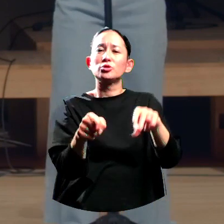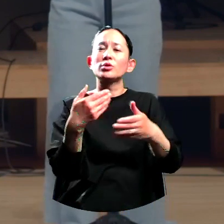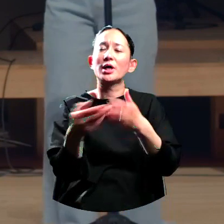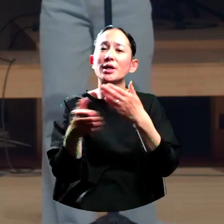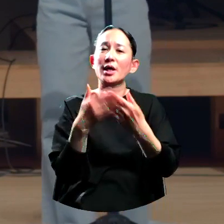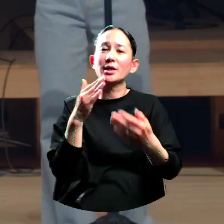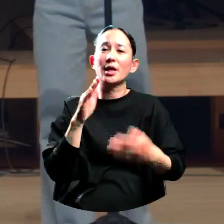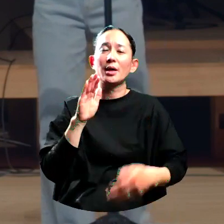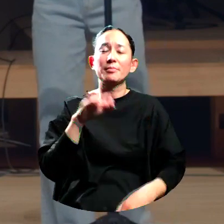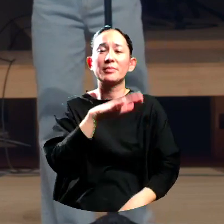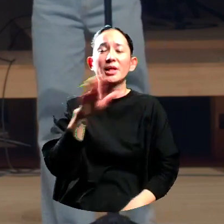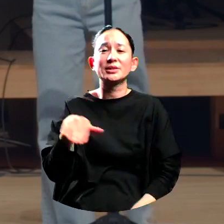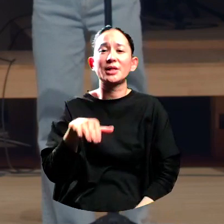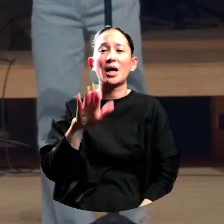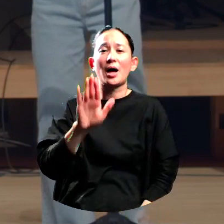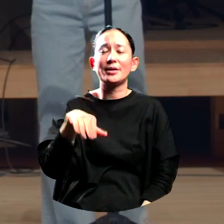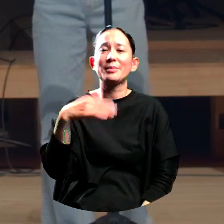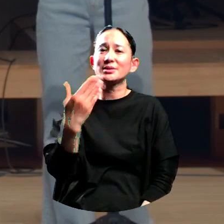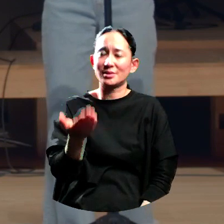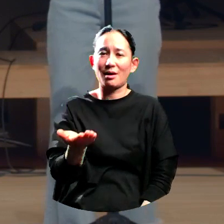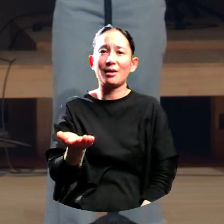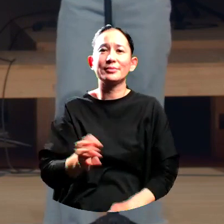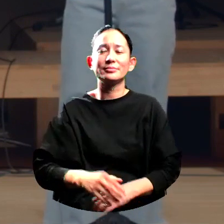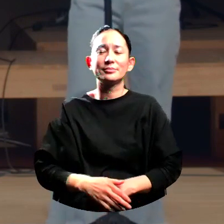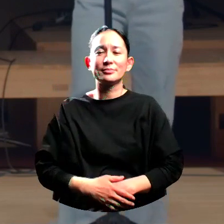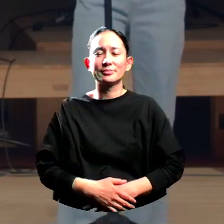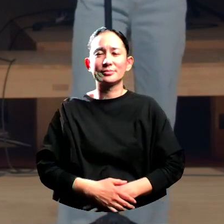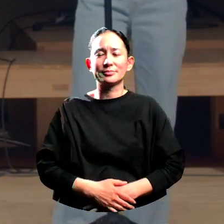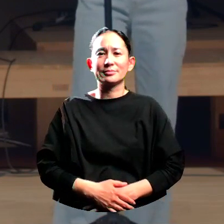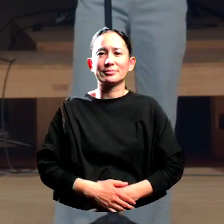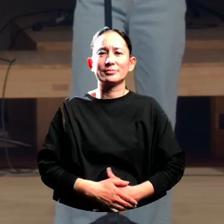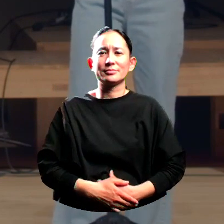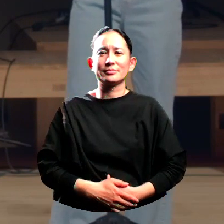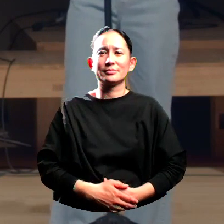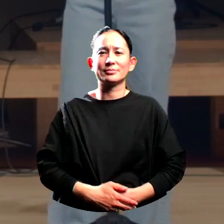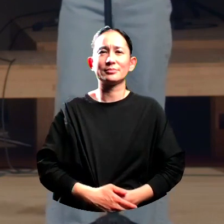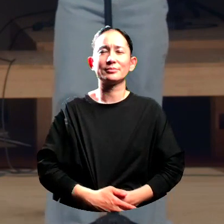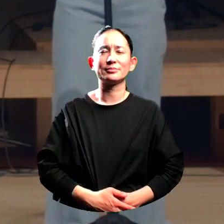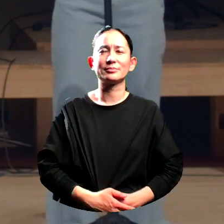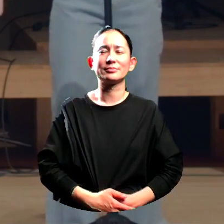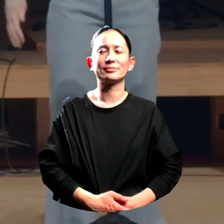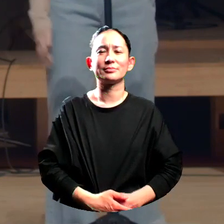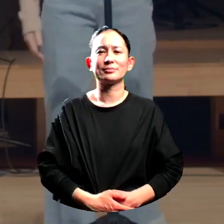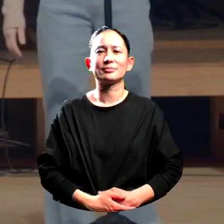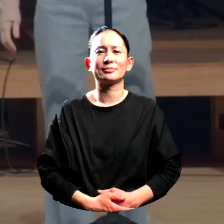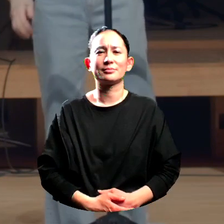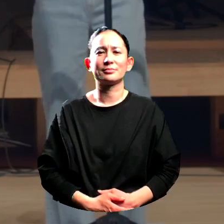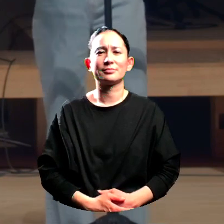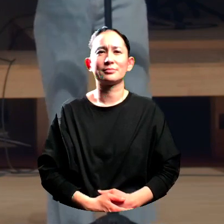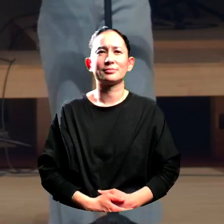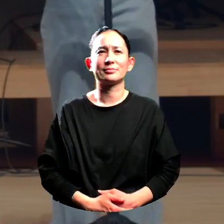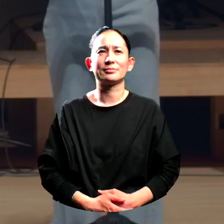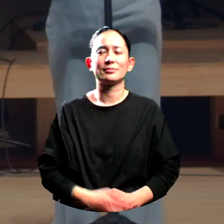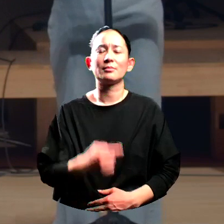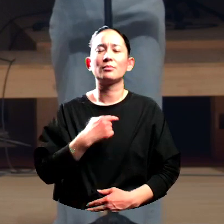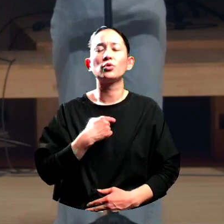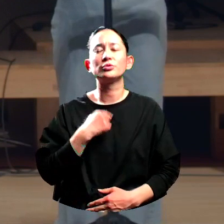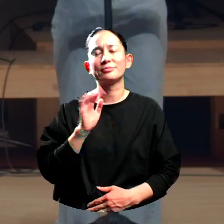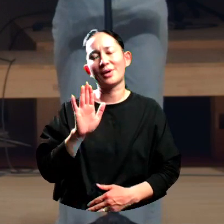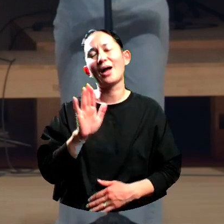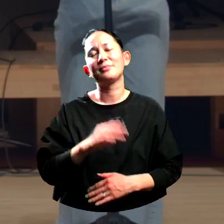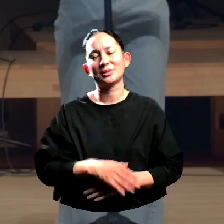したことが皆さんはあるでしょうか。 Have you ever been in a situation where you just fall upside down? 僕はあり